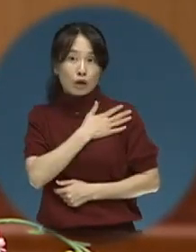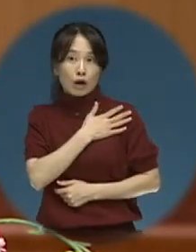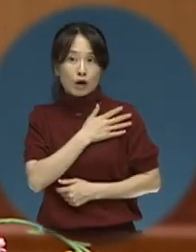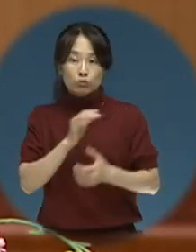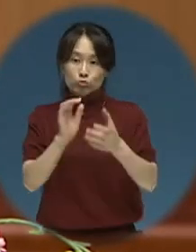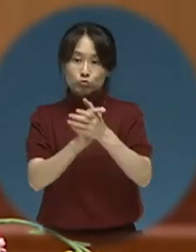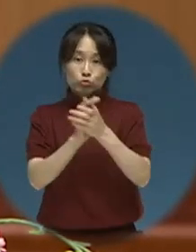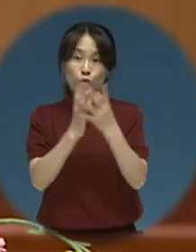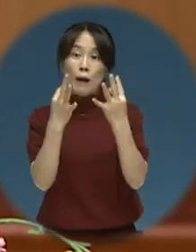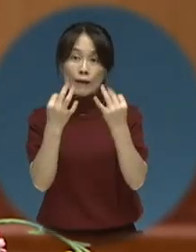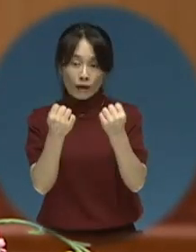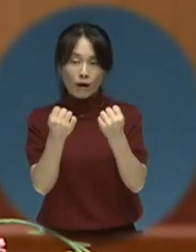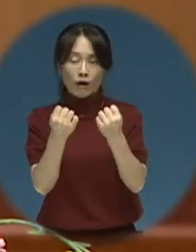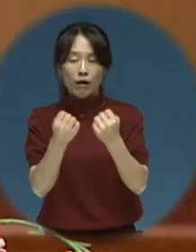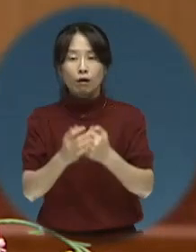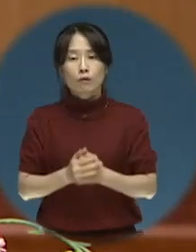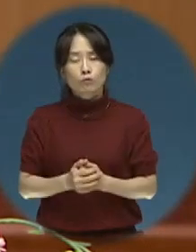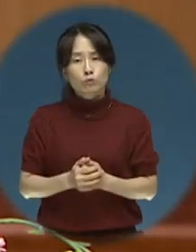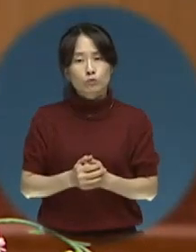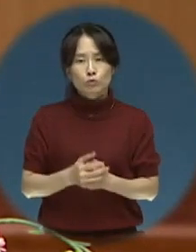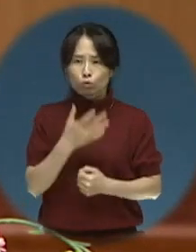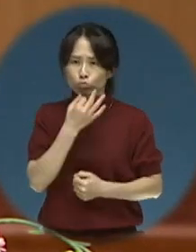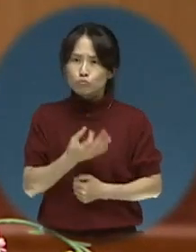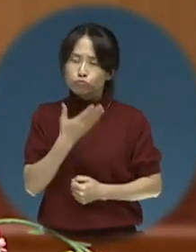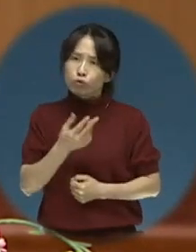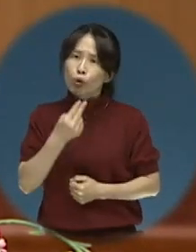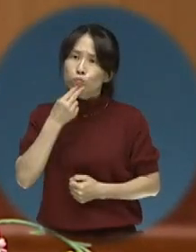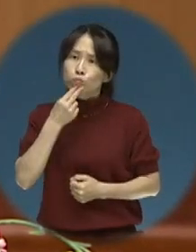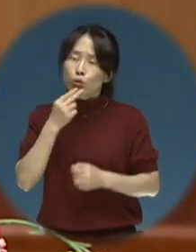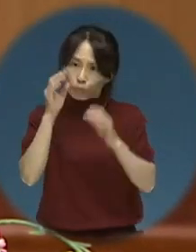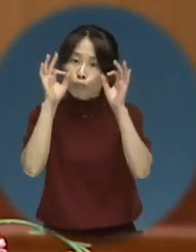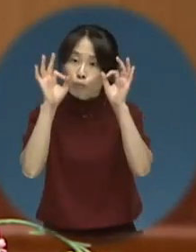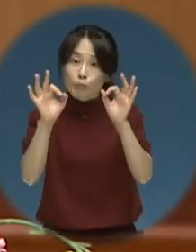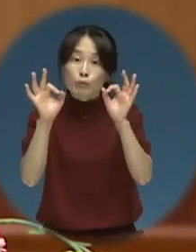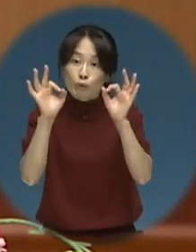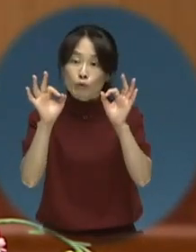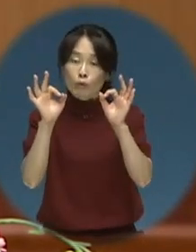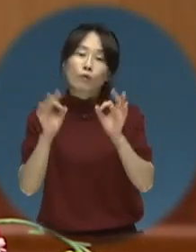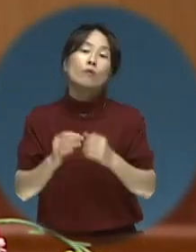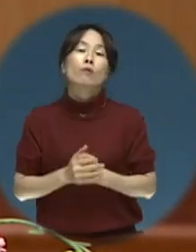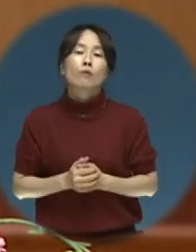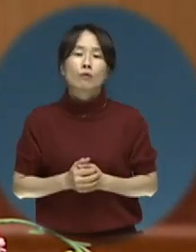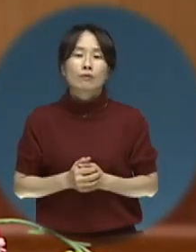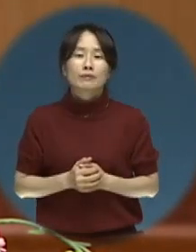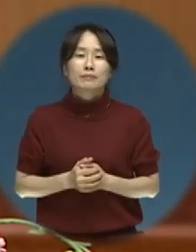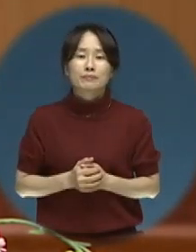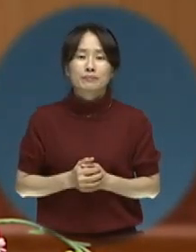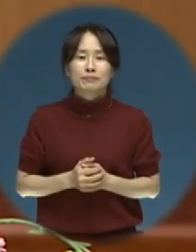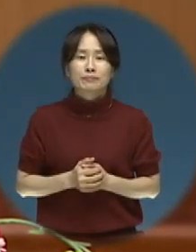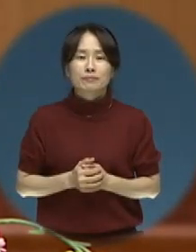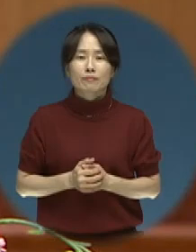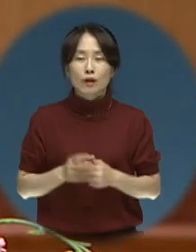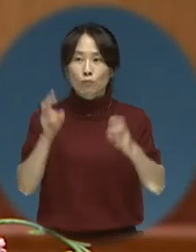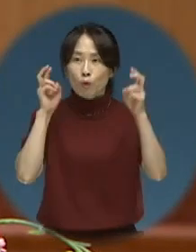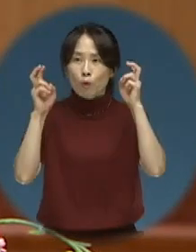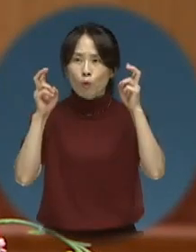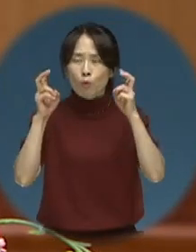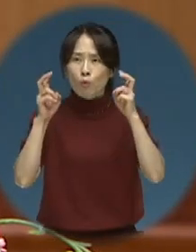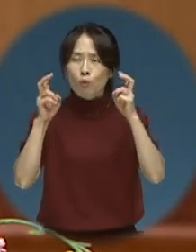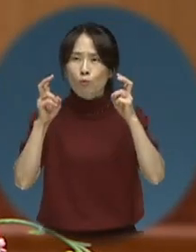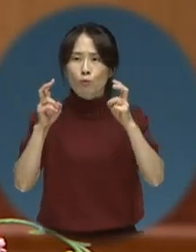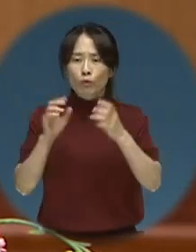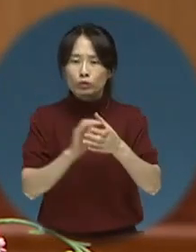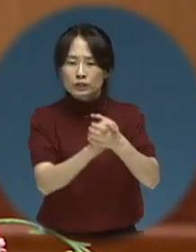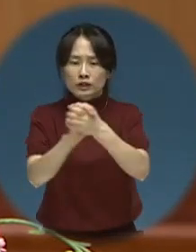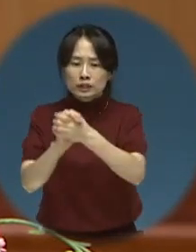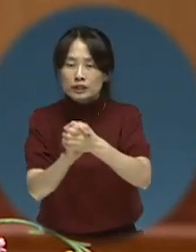많았고 뭐 별로 없는 것이 없는 네. 그런 이제 그 육친회장 뭐 이런 것도 하셨으니까요.